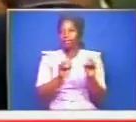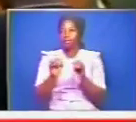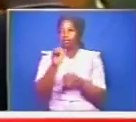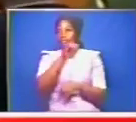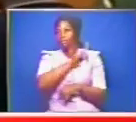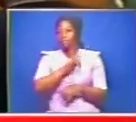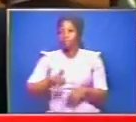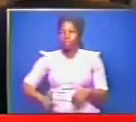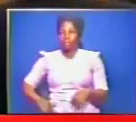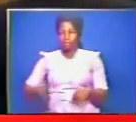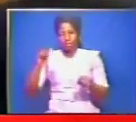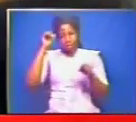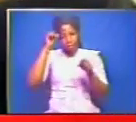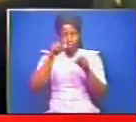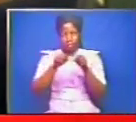Bwana.